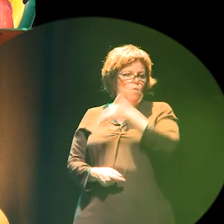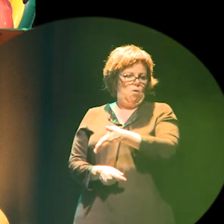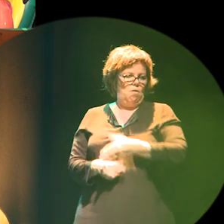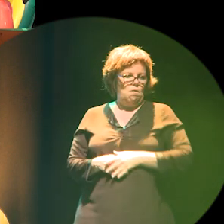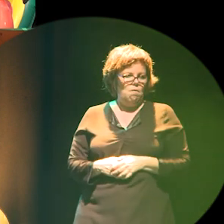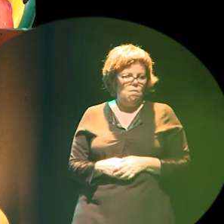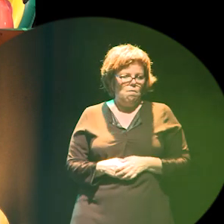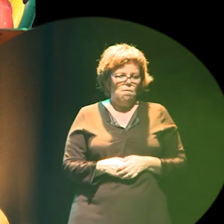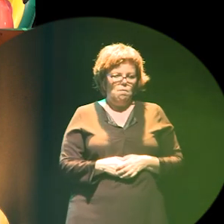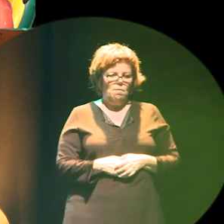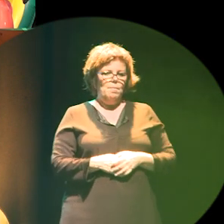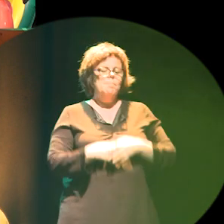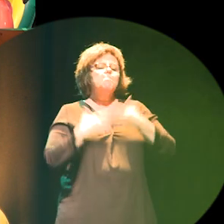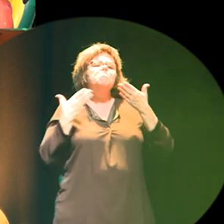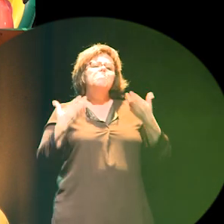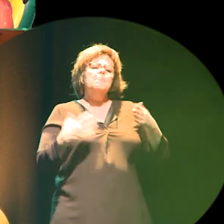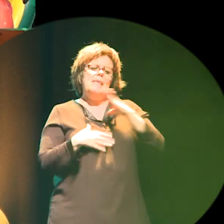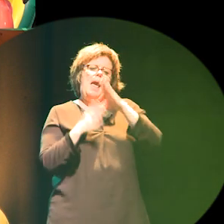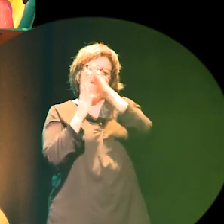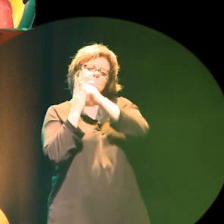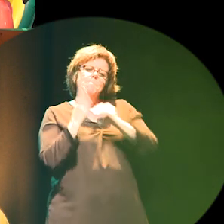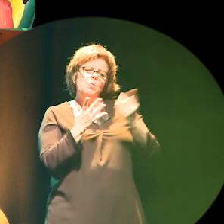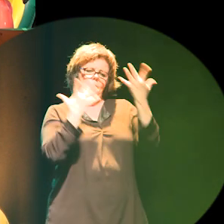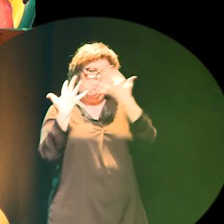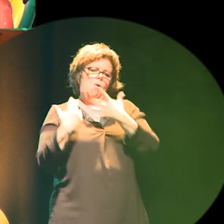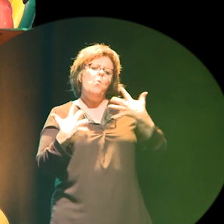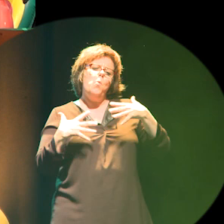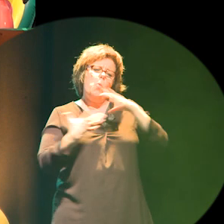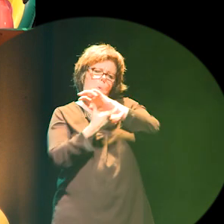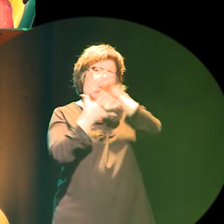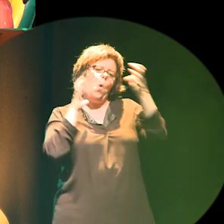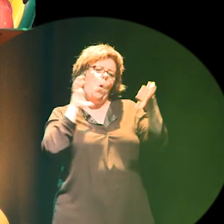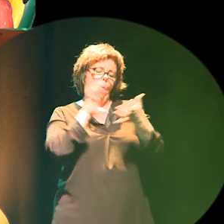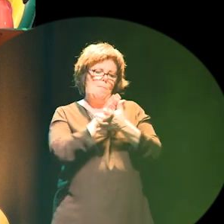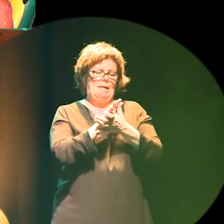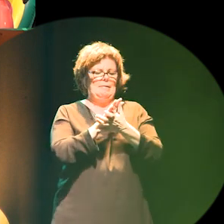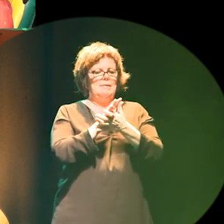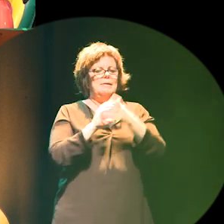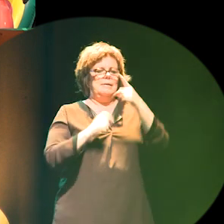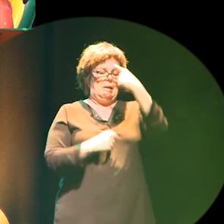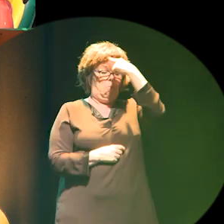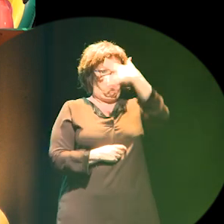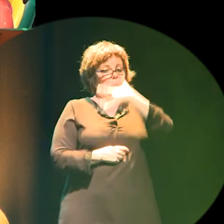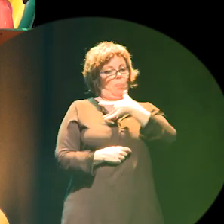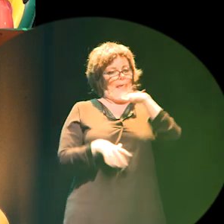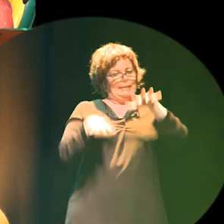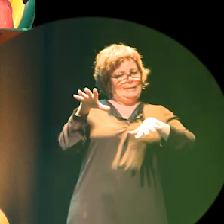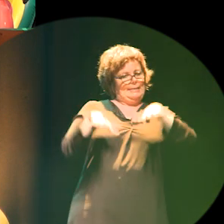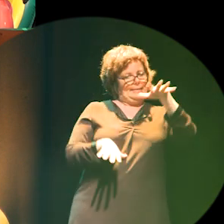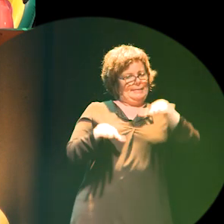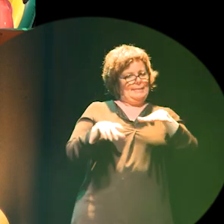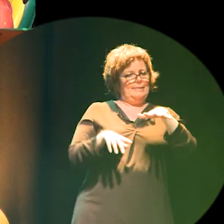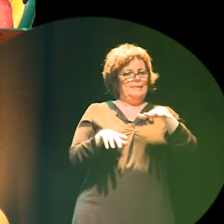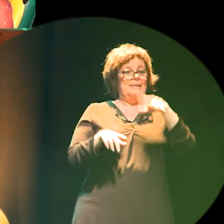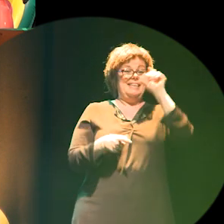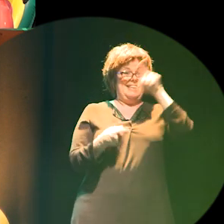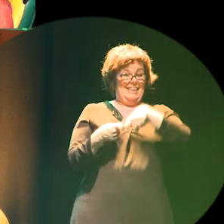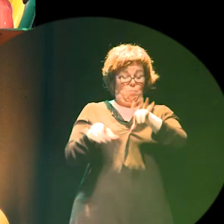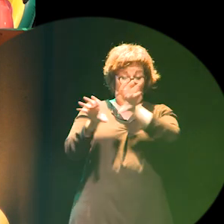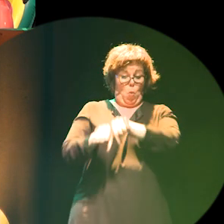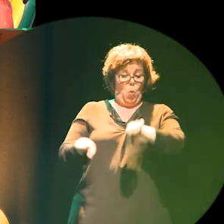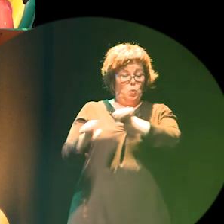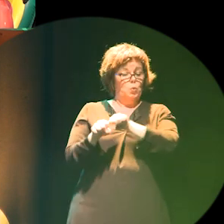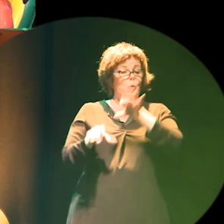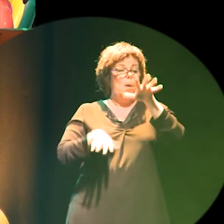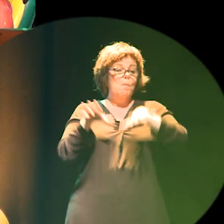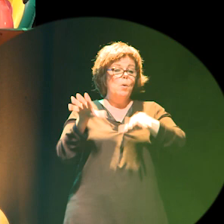Alors, il y a des modèles mathématiques extrêmement complexes qui estiment la quantité de matière produite chaque année entre 32